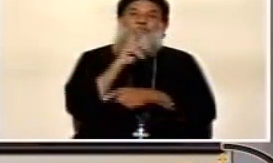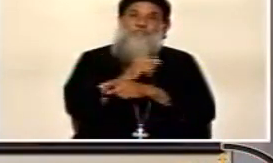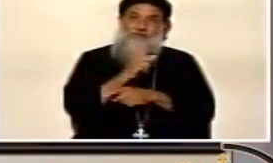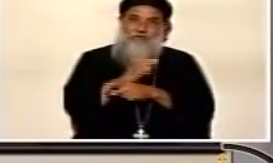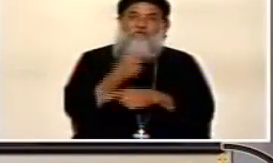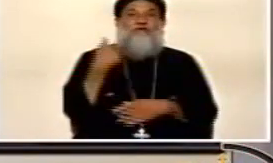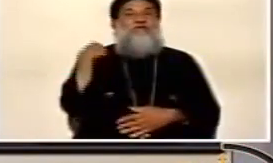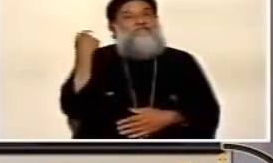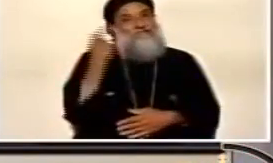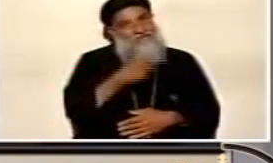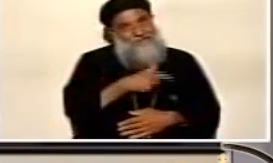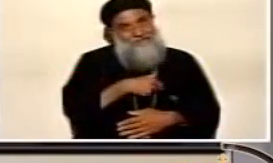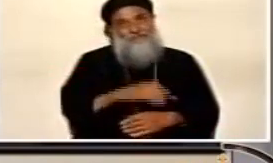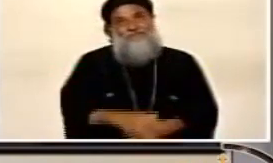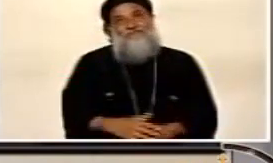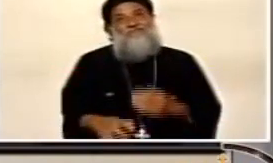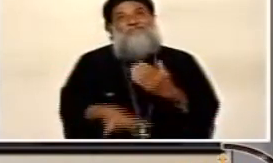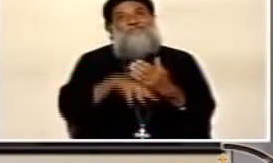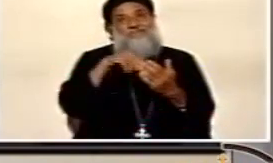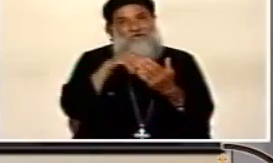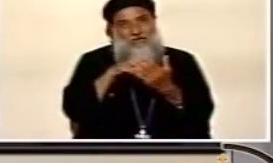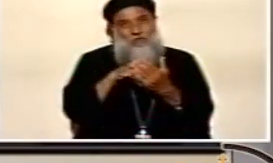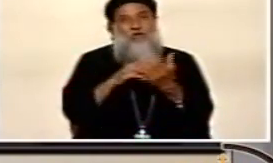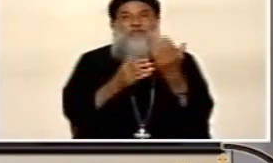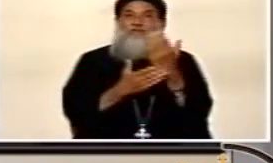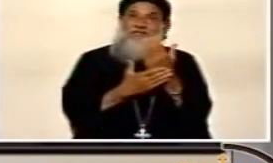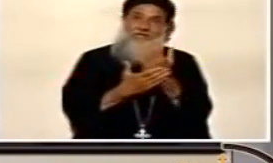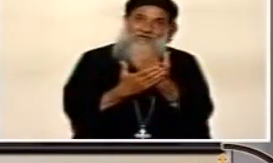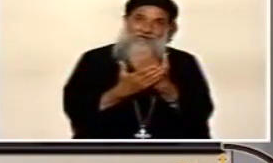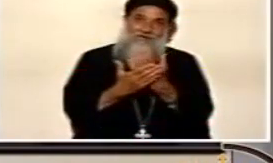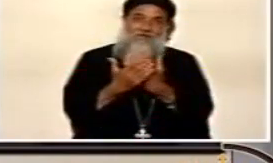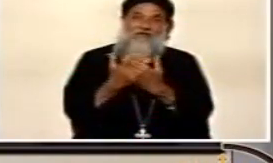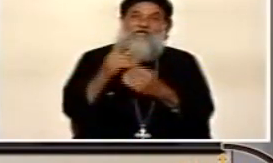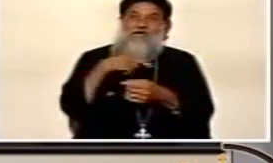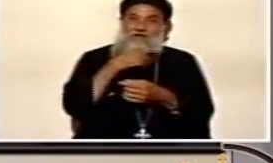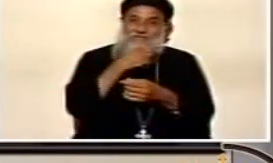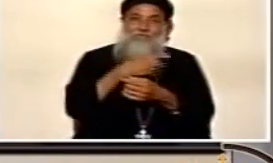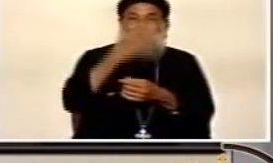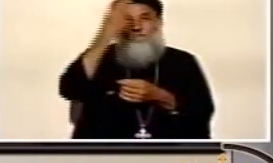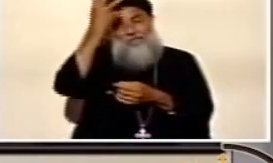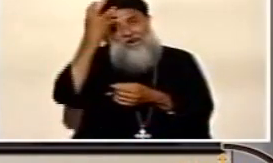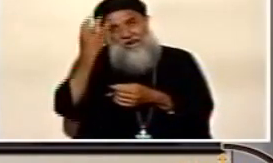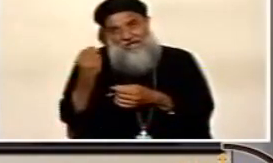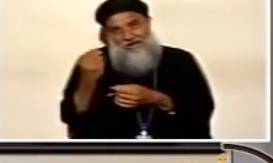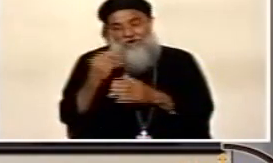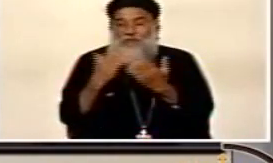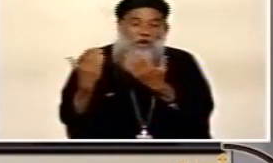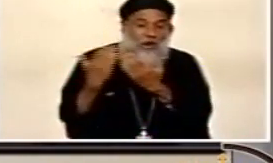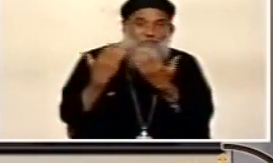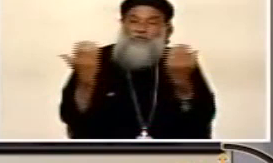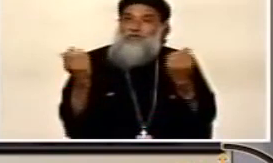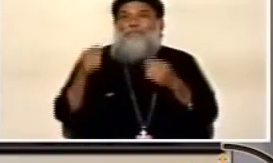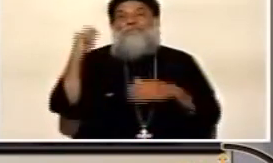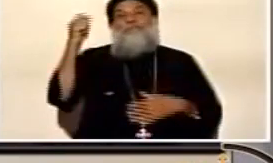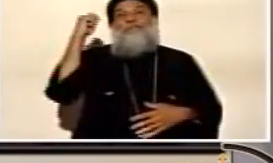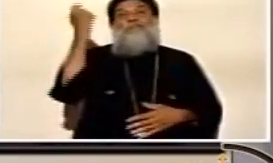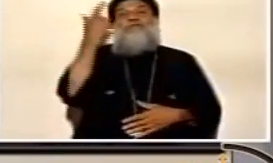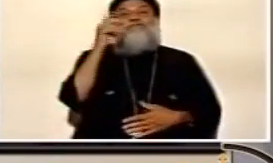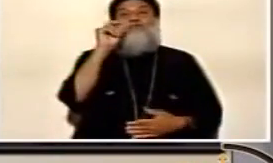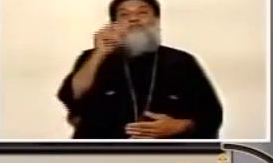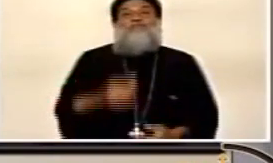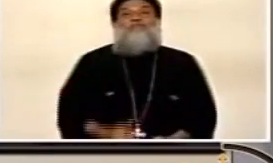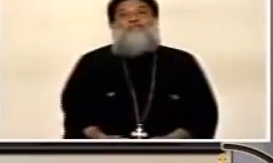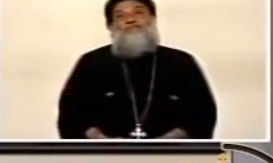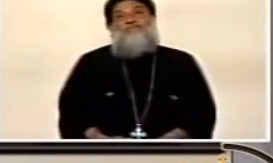عيد القديسين. هنبدأ زي ميافتك بتعودنا من مزمور العشية وإنجيل العشية. تفضل. مزمور العشية